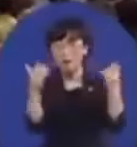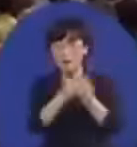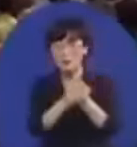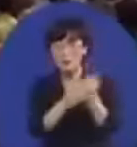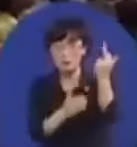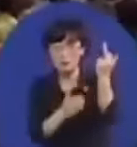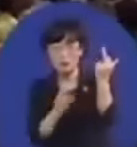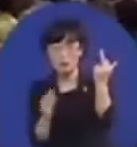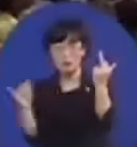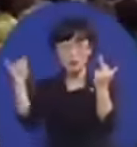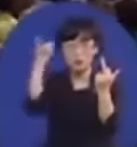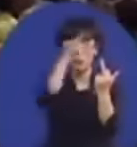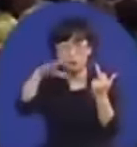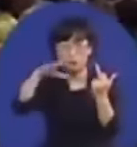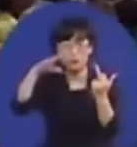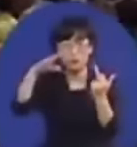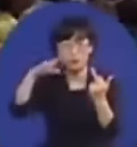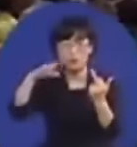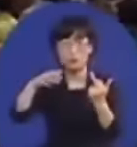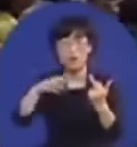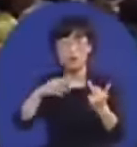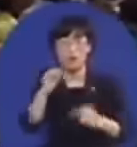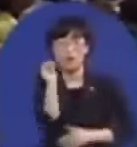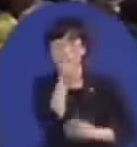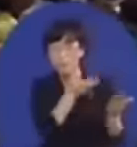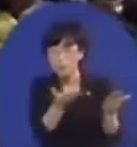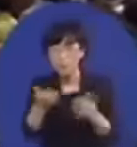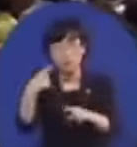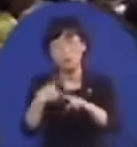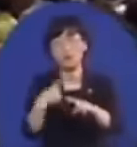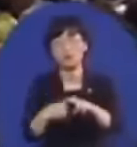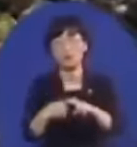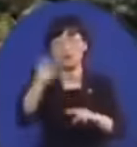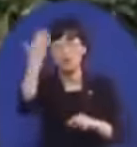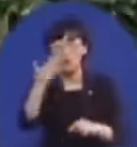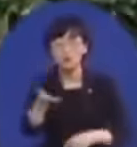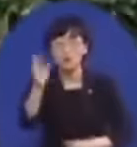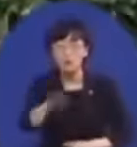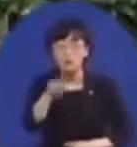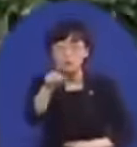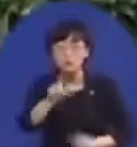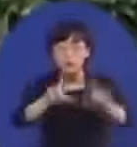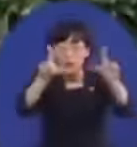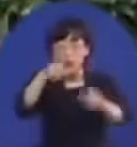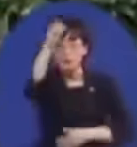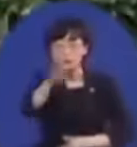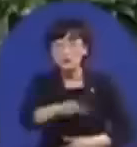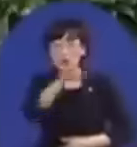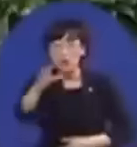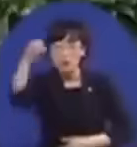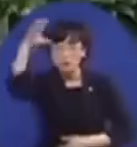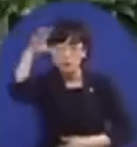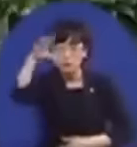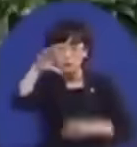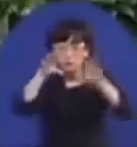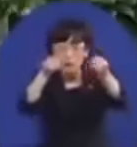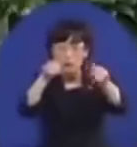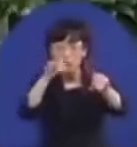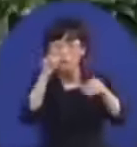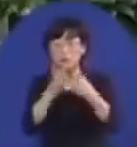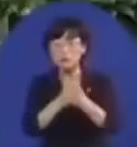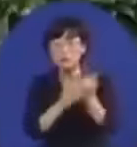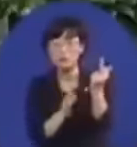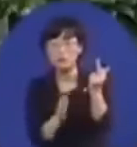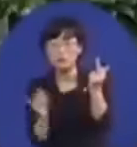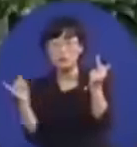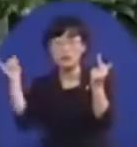지역을 운행하는 항공들에게는 안내 역할을 해주었습니다. 그런데 그날은 불이 꺼져 있던 탓에 그만